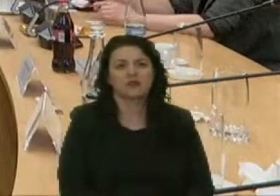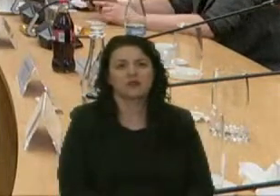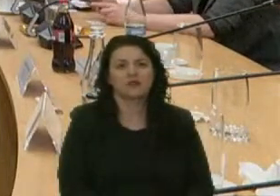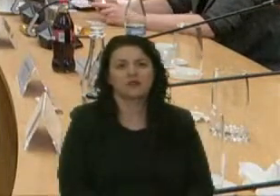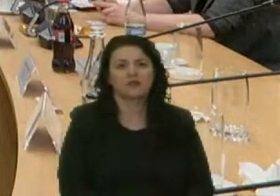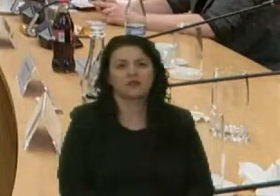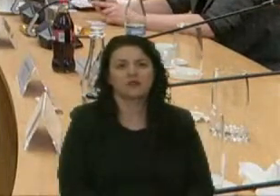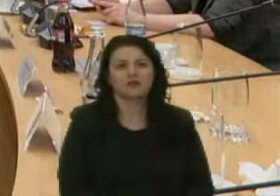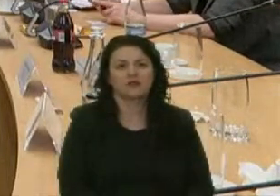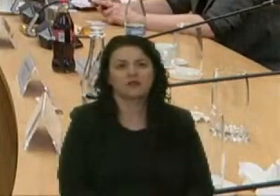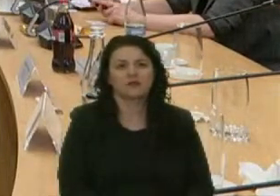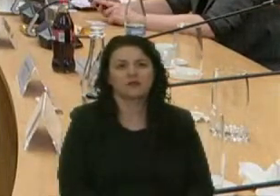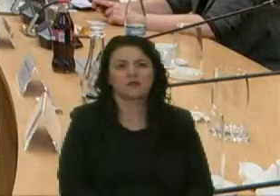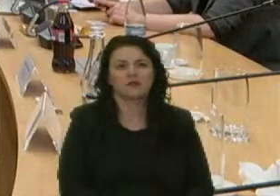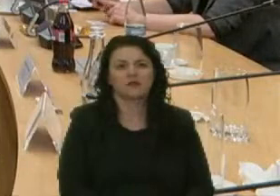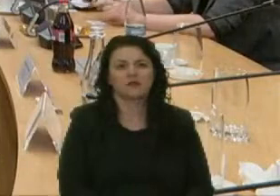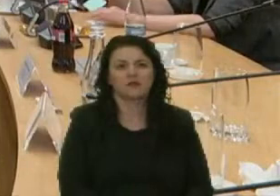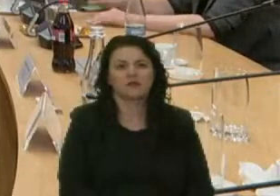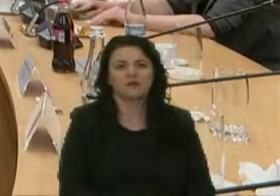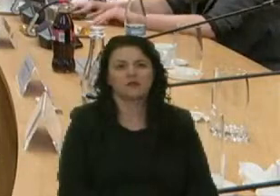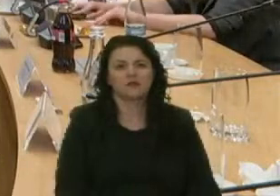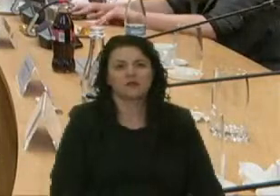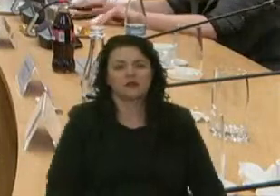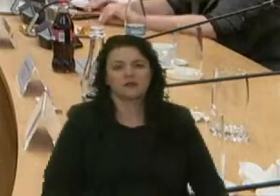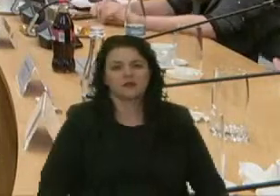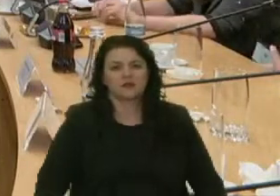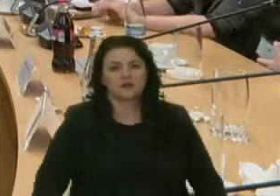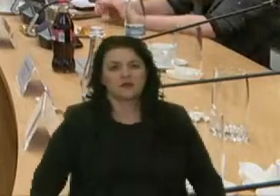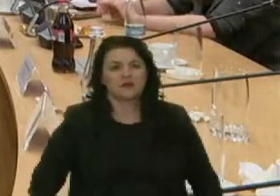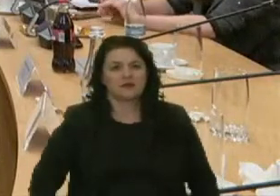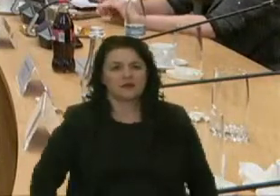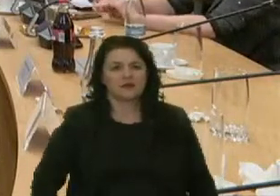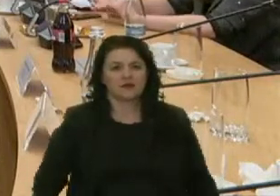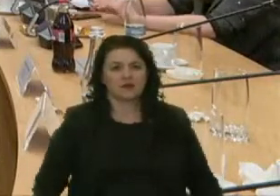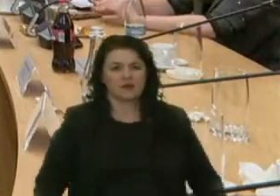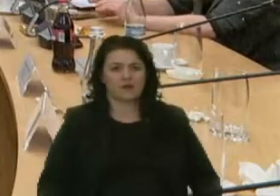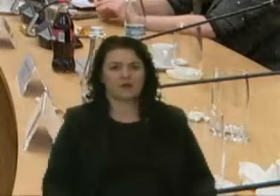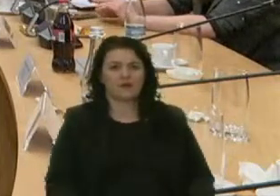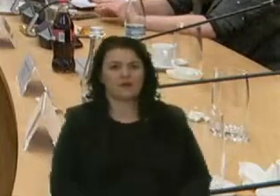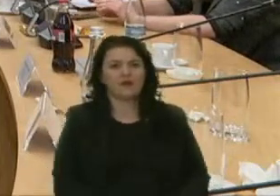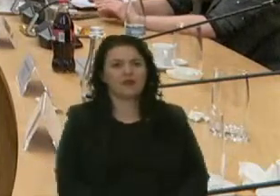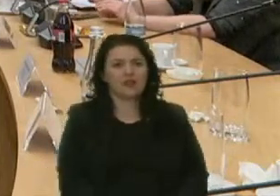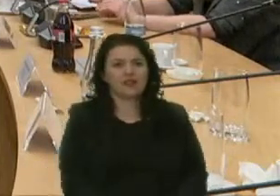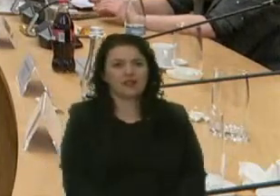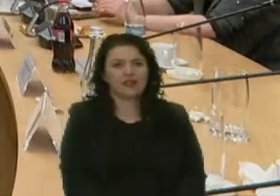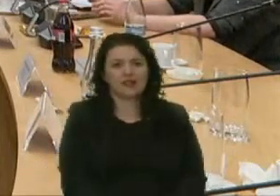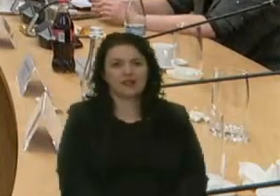socaci Este în zonă microfonul vă rog stimați colegi fiți vă rog atenți cu microfonul ca să